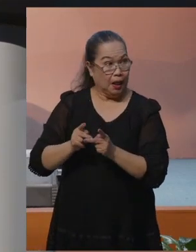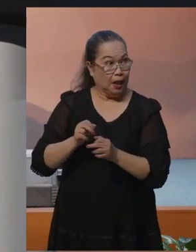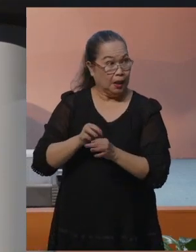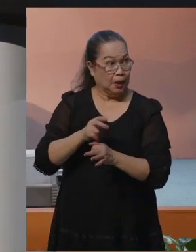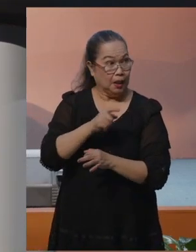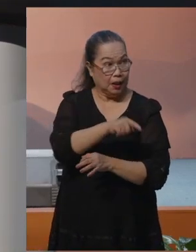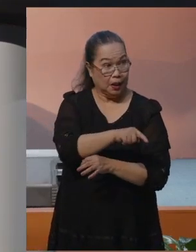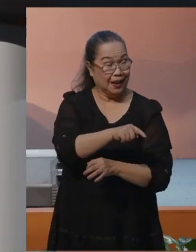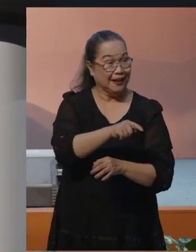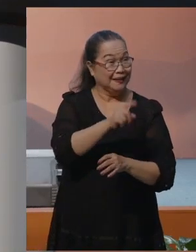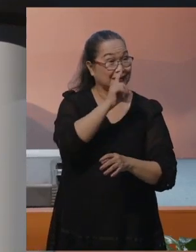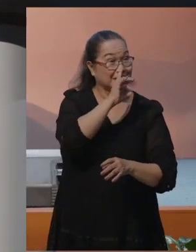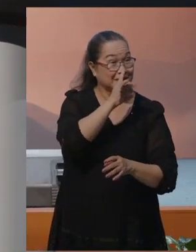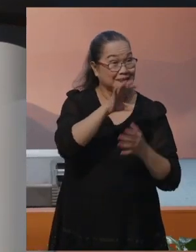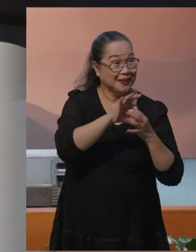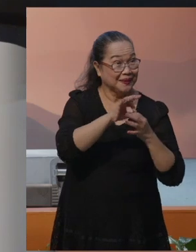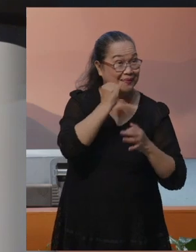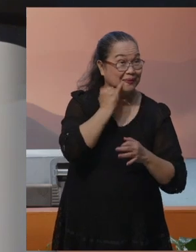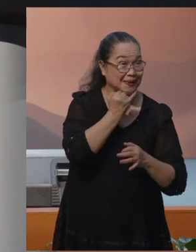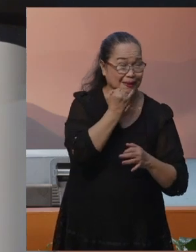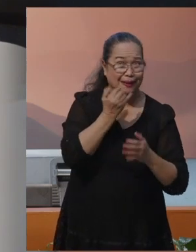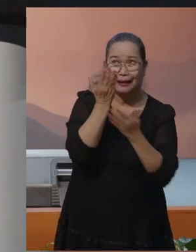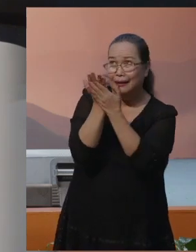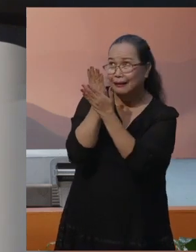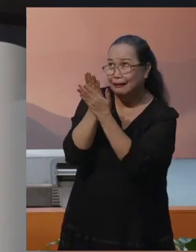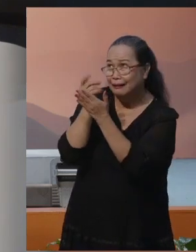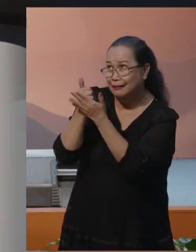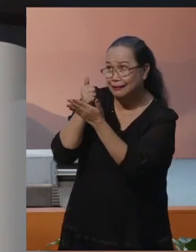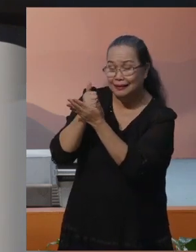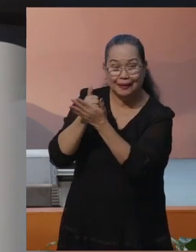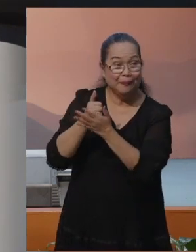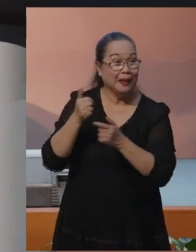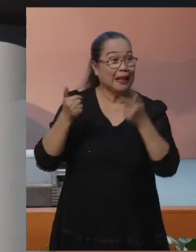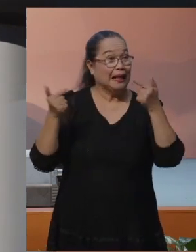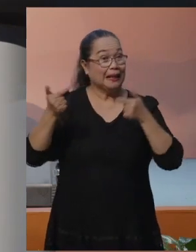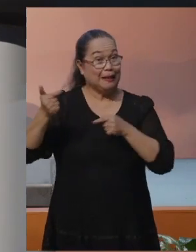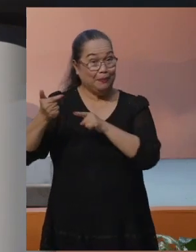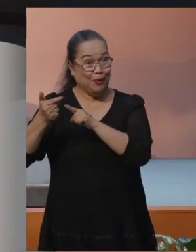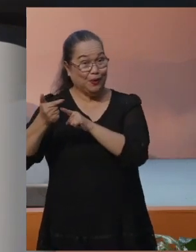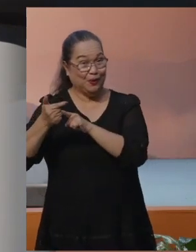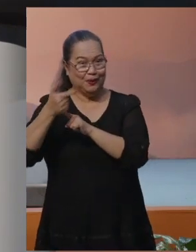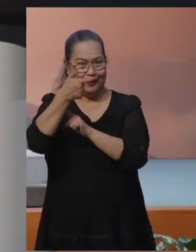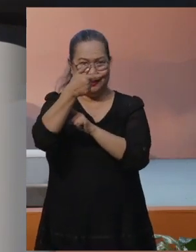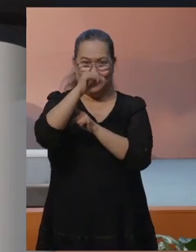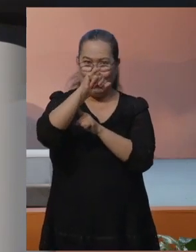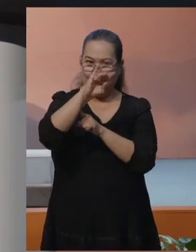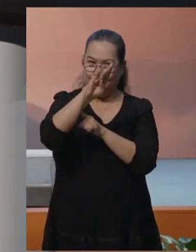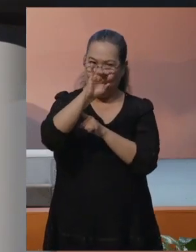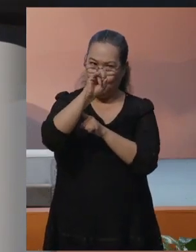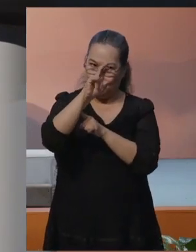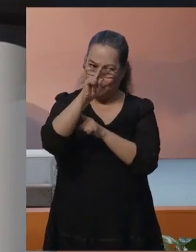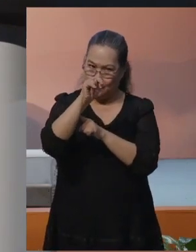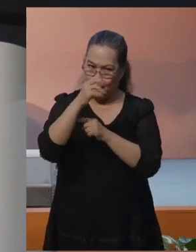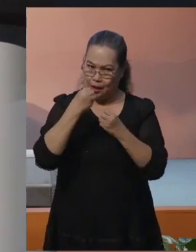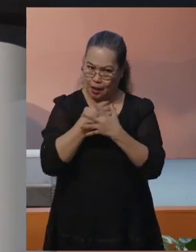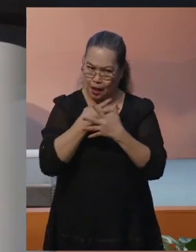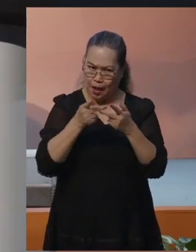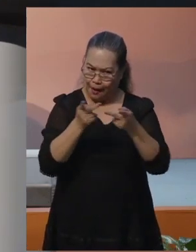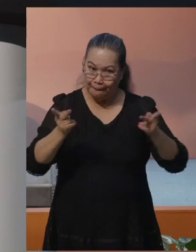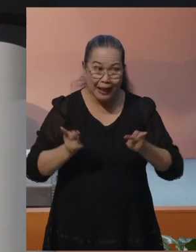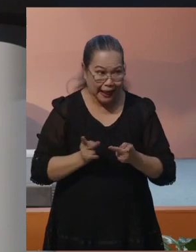Israel. Tingnan niyo sa verse 6. Si Gibeon kinabahan, di ba? Nabasa natin